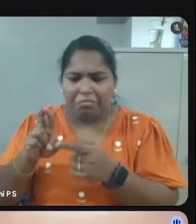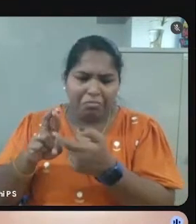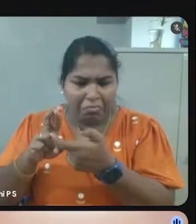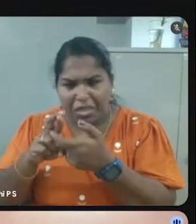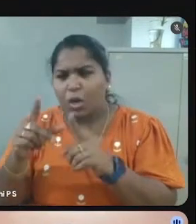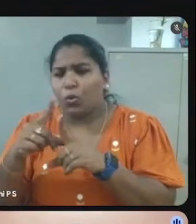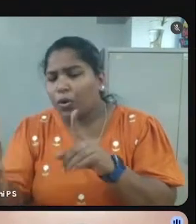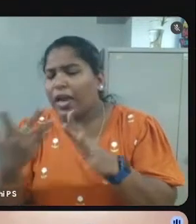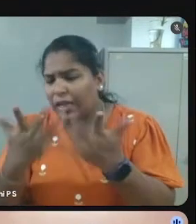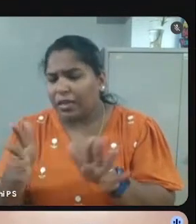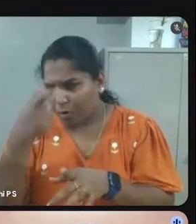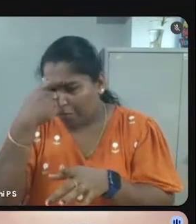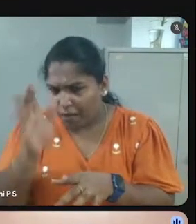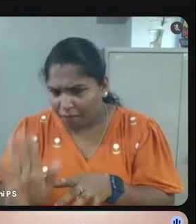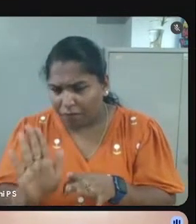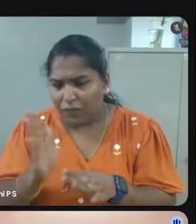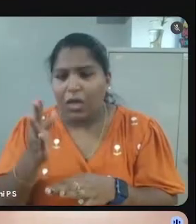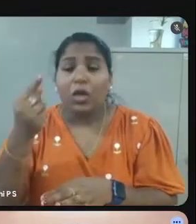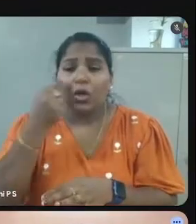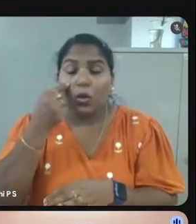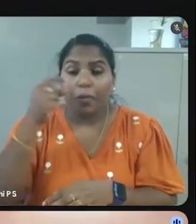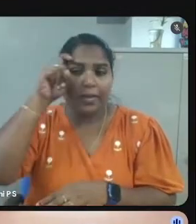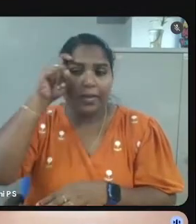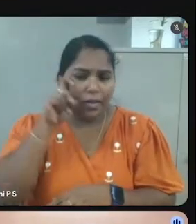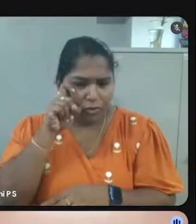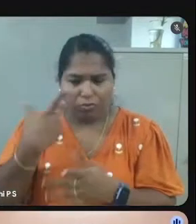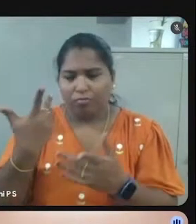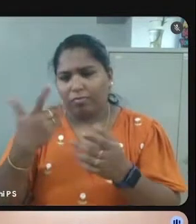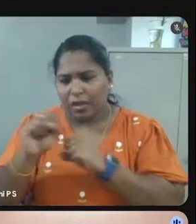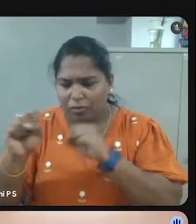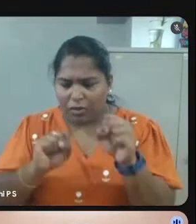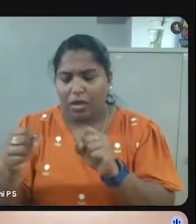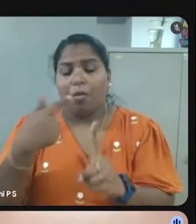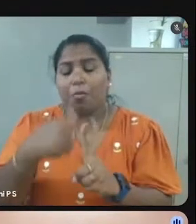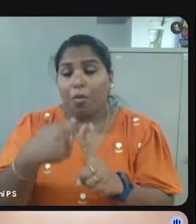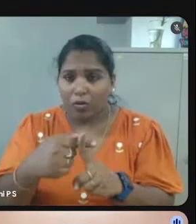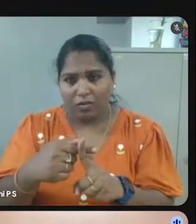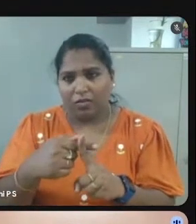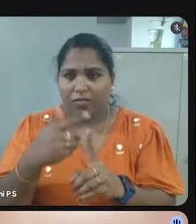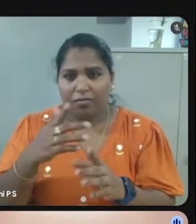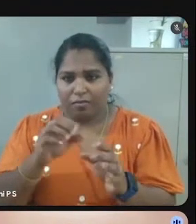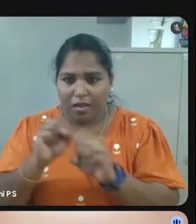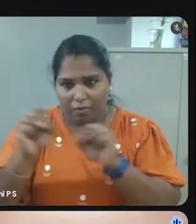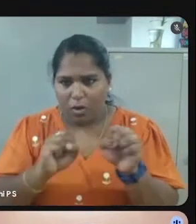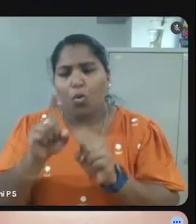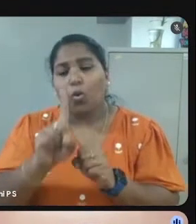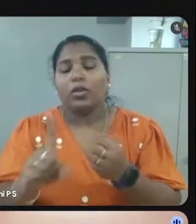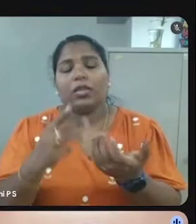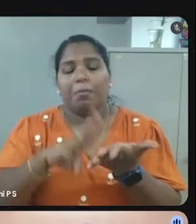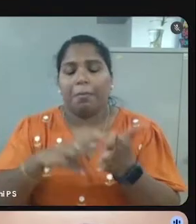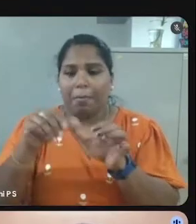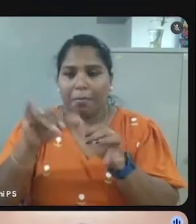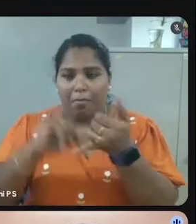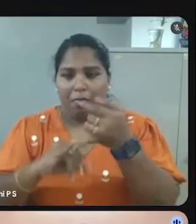ഇല്ലല്ലോ. നമുക്കത് ഹ്യൂമൻ സെക്ഷൽ ആക്ടിവിറ്റിയിൽ വളരെ പോസിറ്റീവ് ആയിട്ടുള്ള രണ്ട് ആക്ടിവിറ്റി, അതിൽ ഒന്നാമത്തെ ആക്ടിവിറ്റിയാണ് മാസ്റ്റർബേഷൻ.